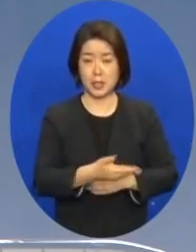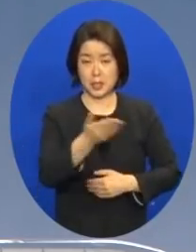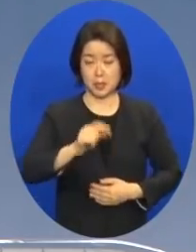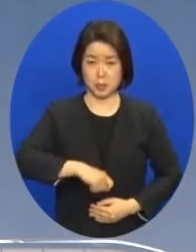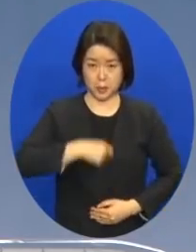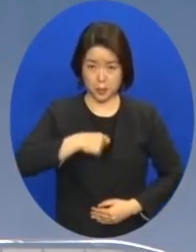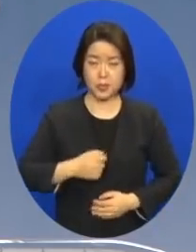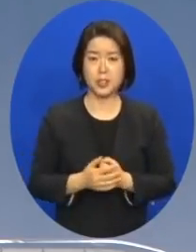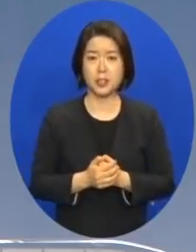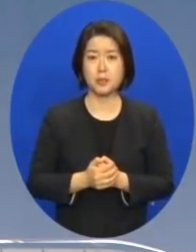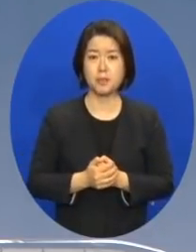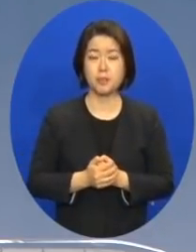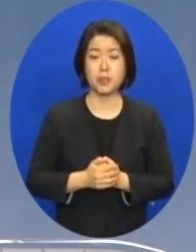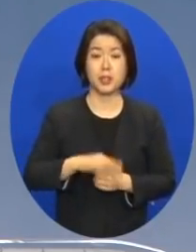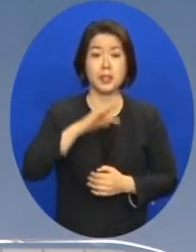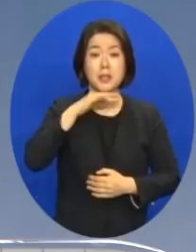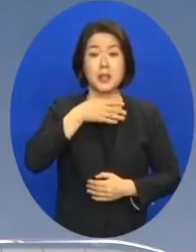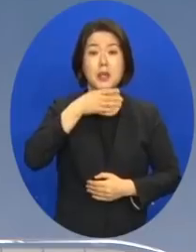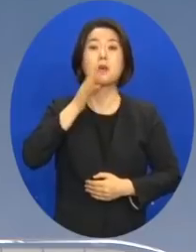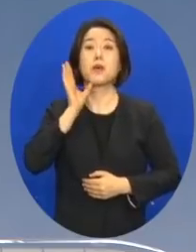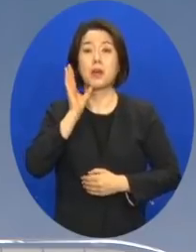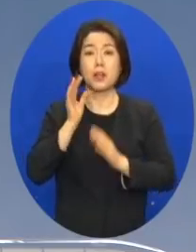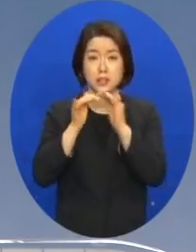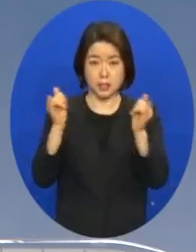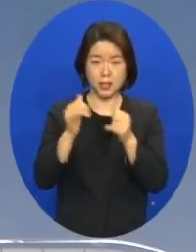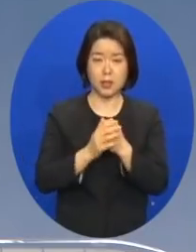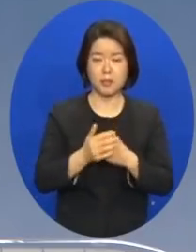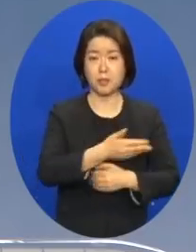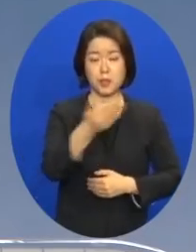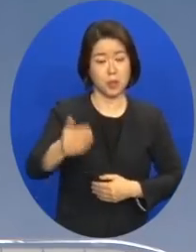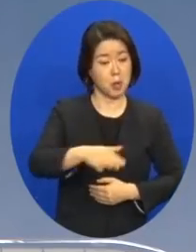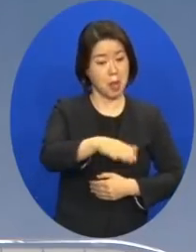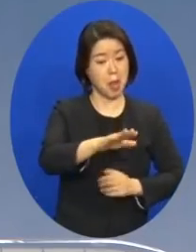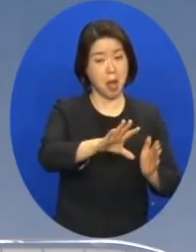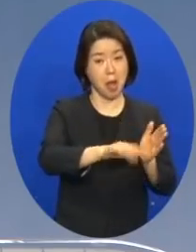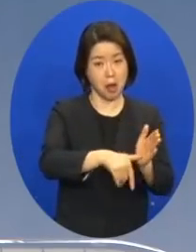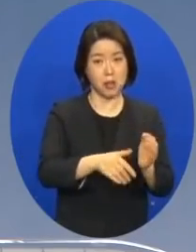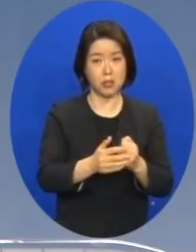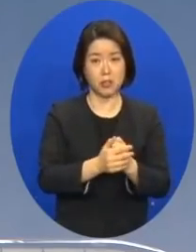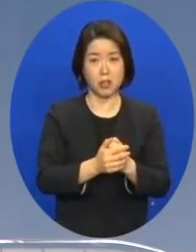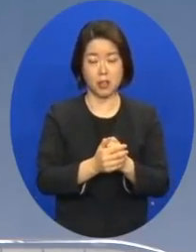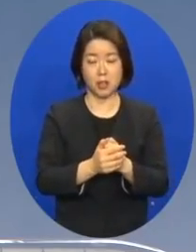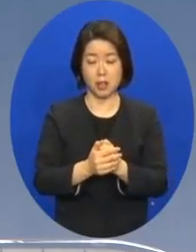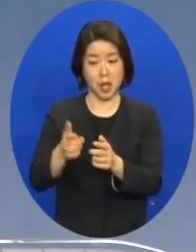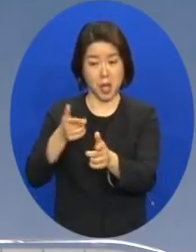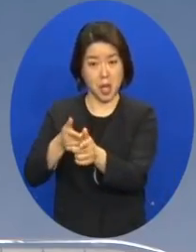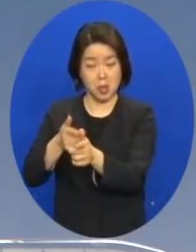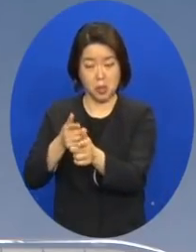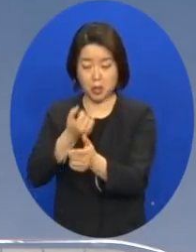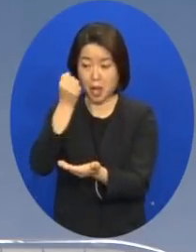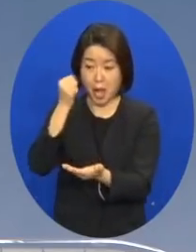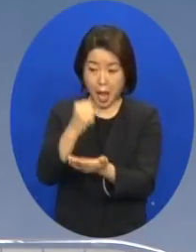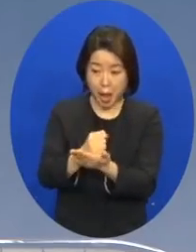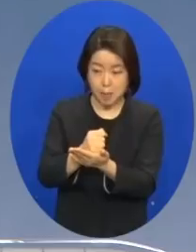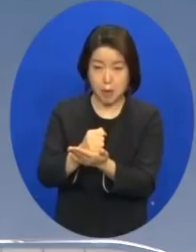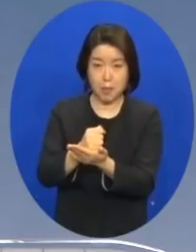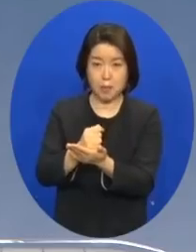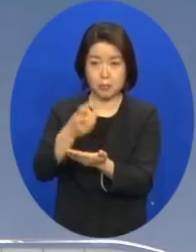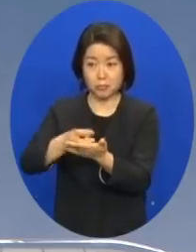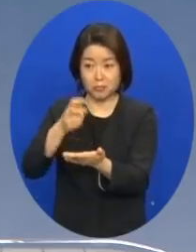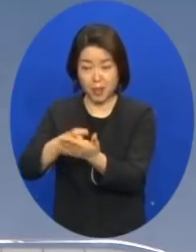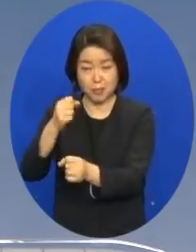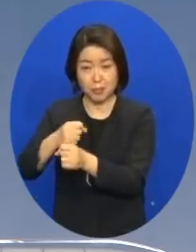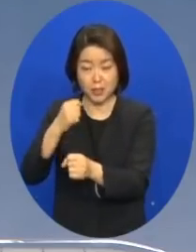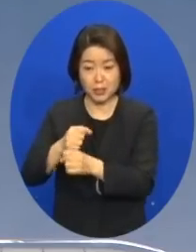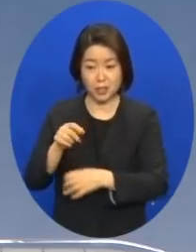솔직히 조금 연세 있으신 분들, 여러분이 어릴 때 자랄 때 동성애가 합법화되는 이런